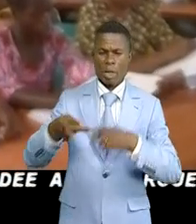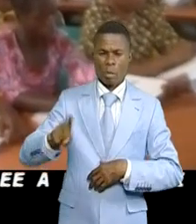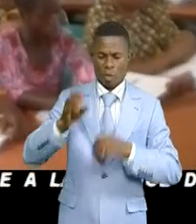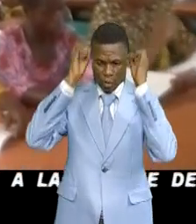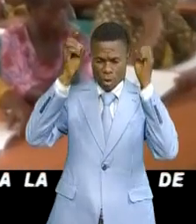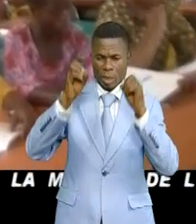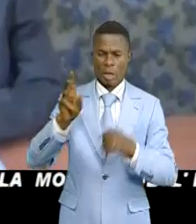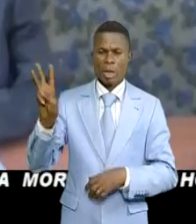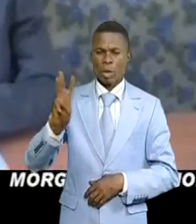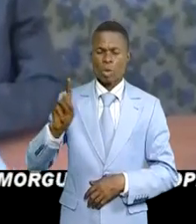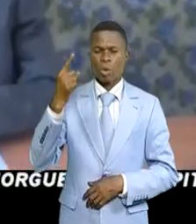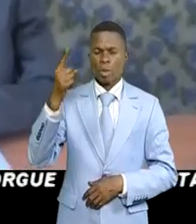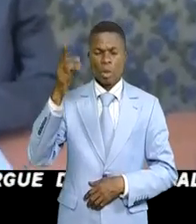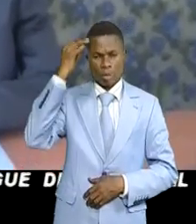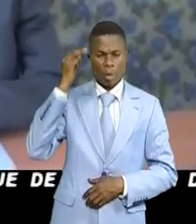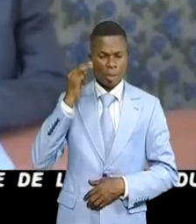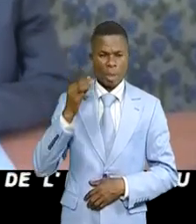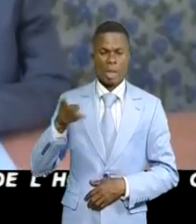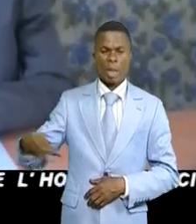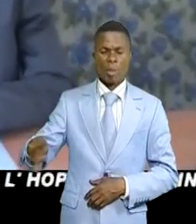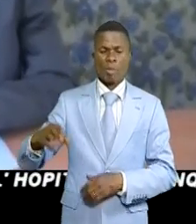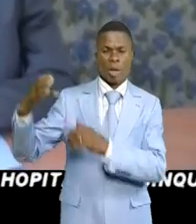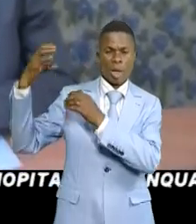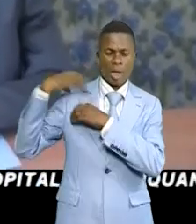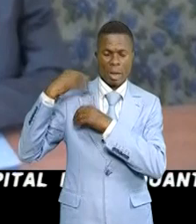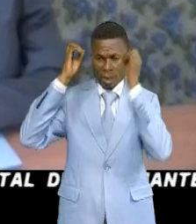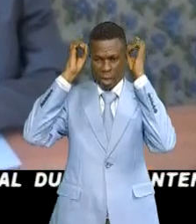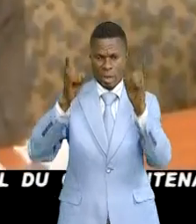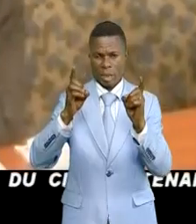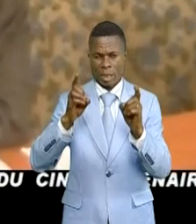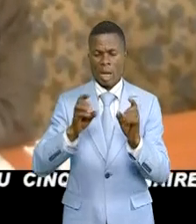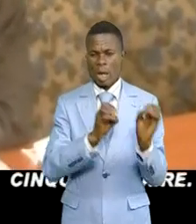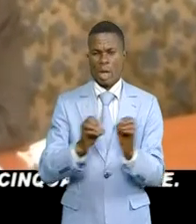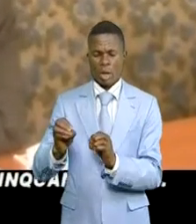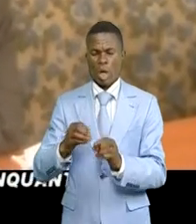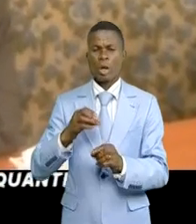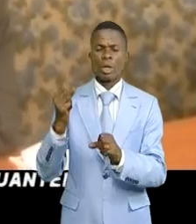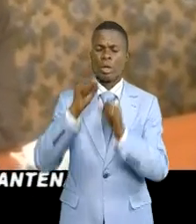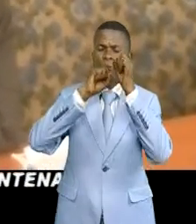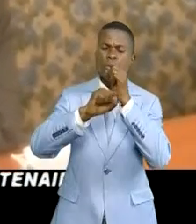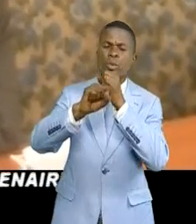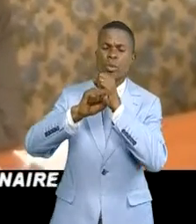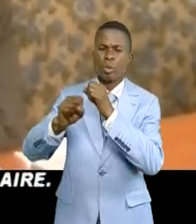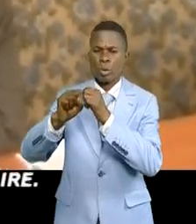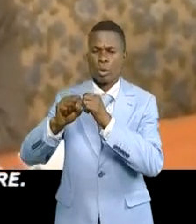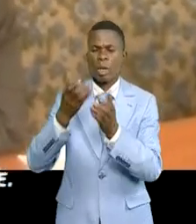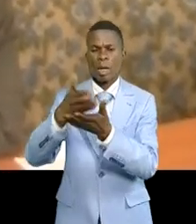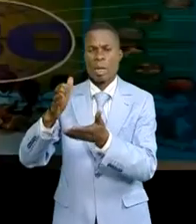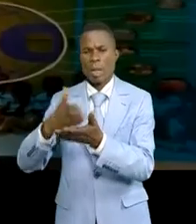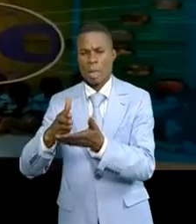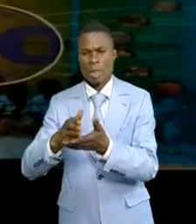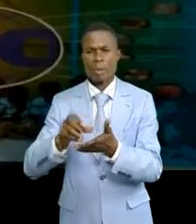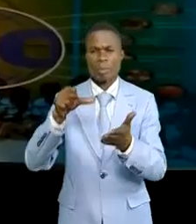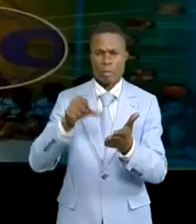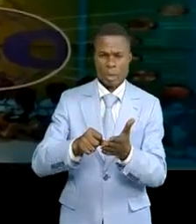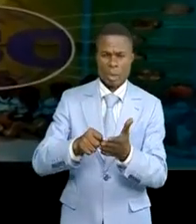éducationnelle Kwilu 1, où le ministre provincial en charge de l'éducation, Eric Mouziazia, a présidé la séance des sensibilisations et distribution des recueils de